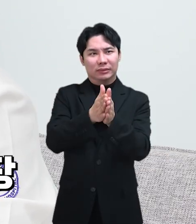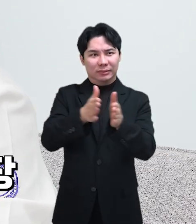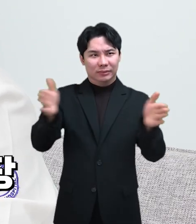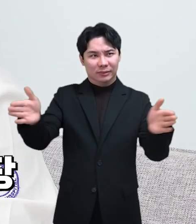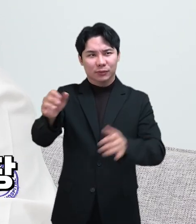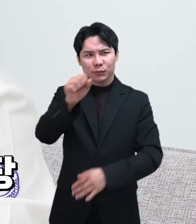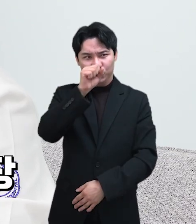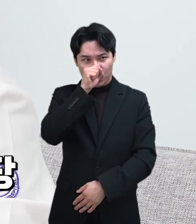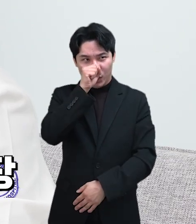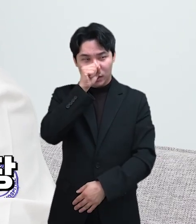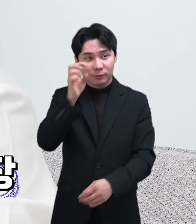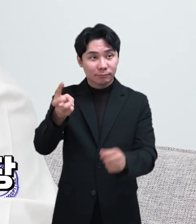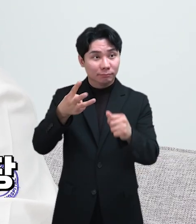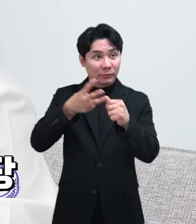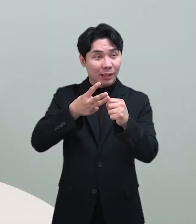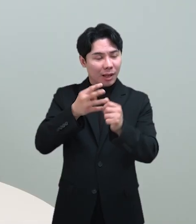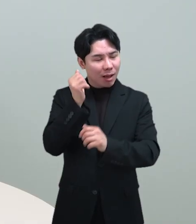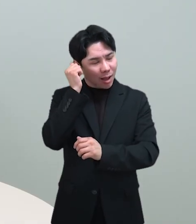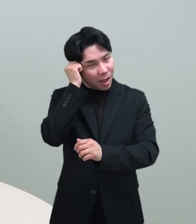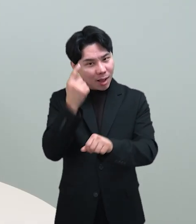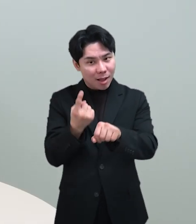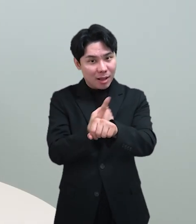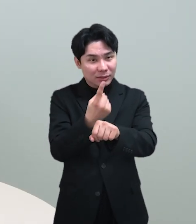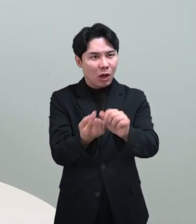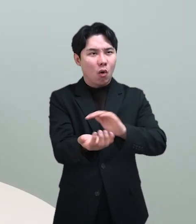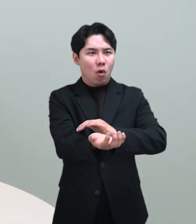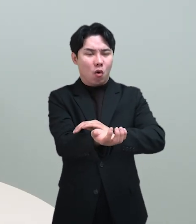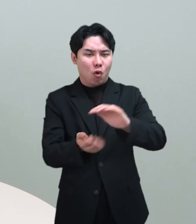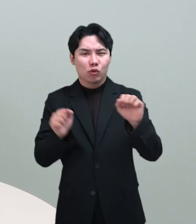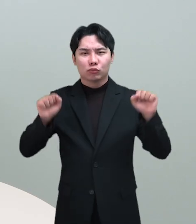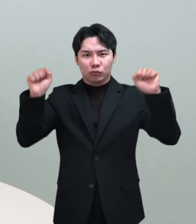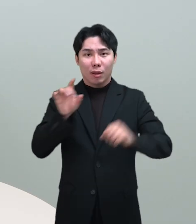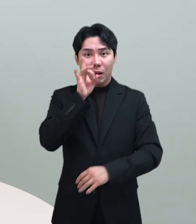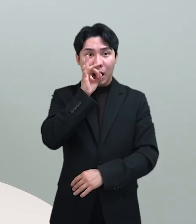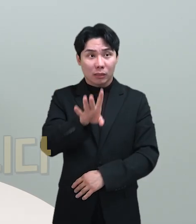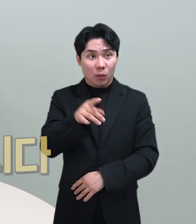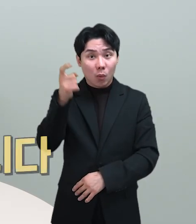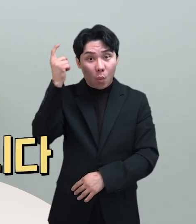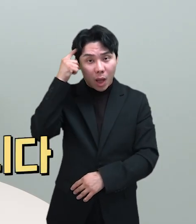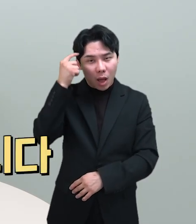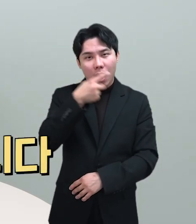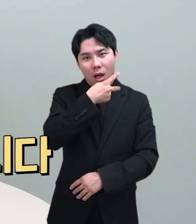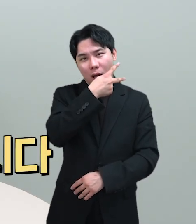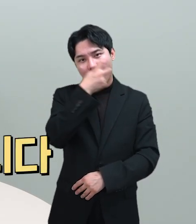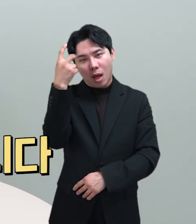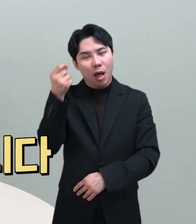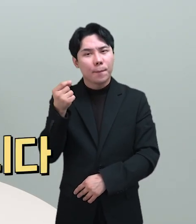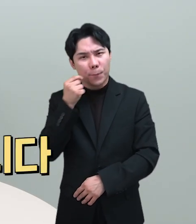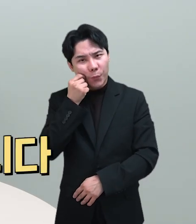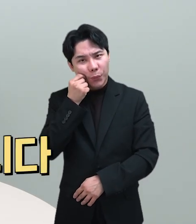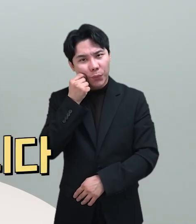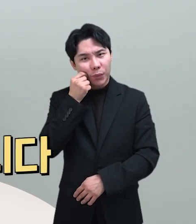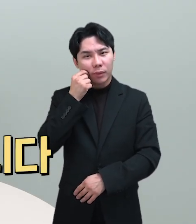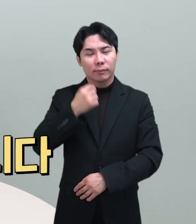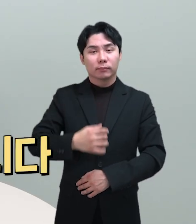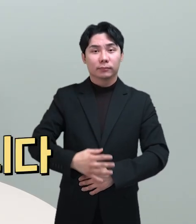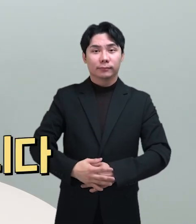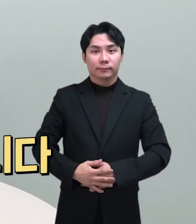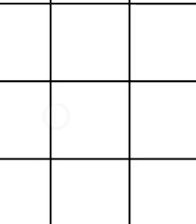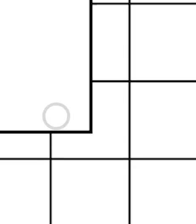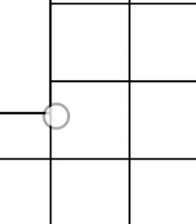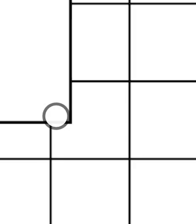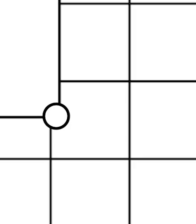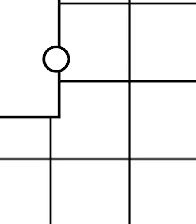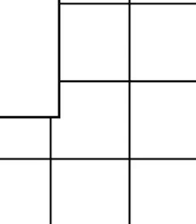1시간이 지난 후에 운동을 하시고요. 또 자기 1시간 전에는 운동을 하지 않는 것이 좋습니다. 왜냐하면 또 불면증이 생길 수